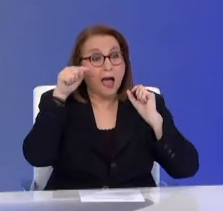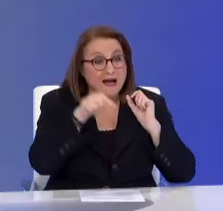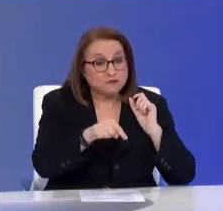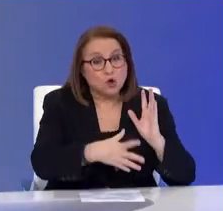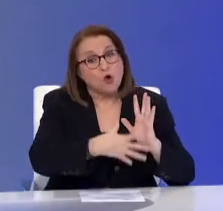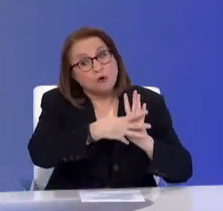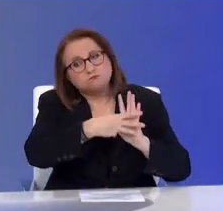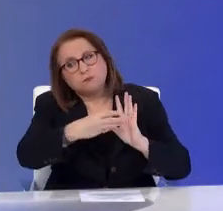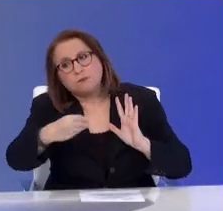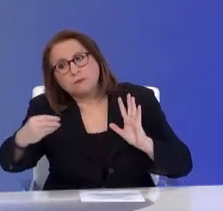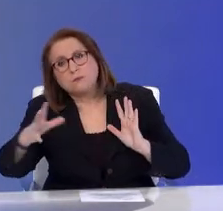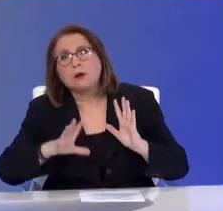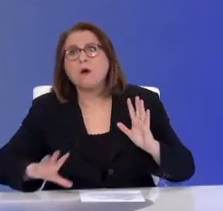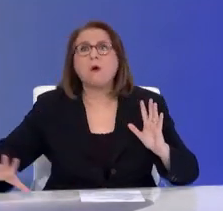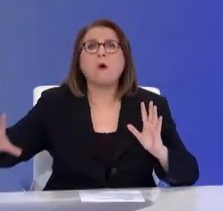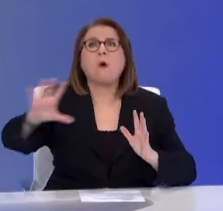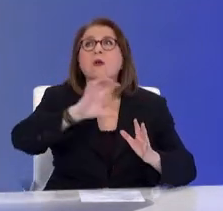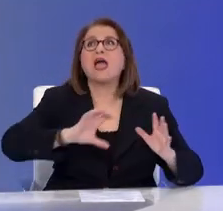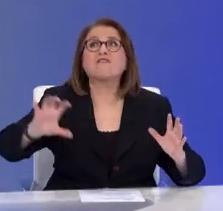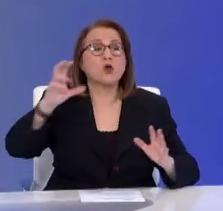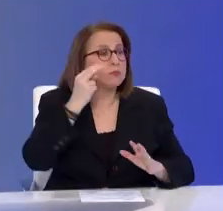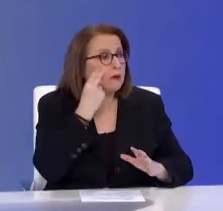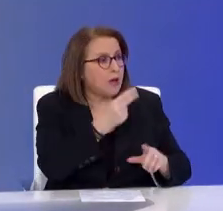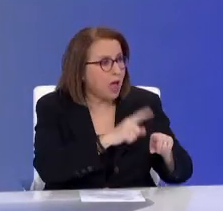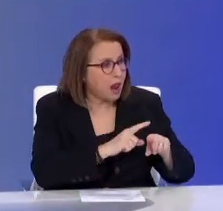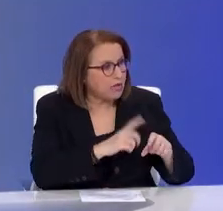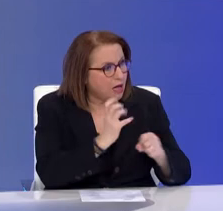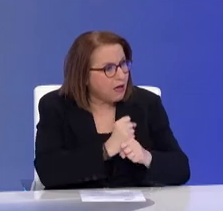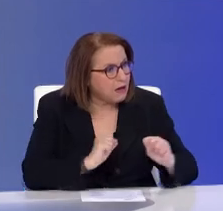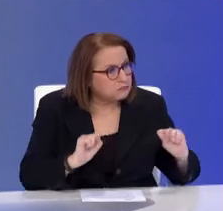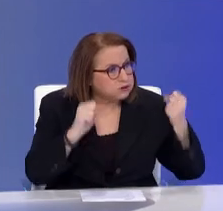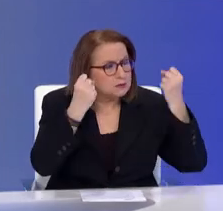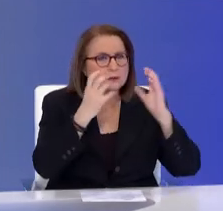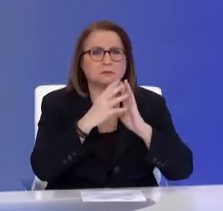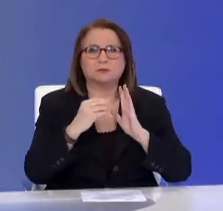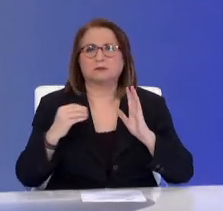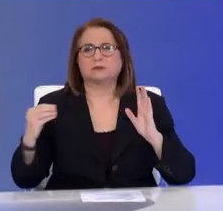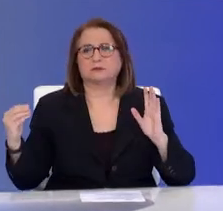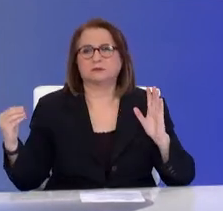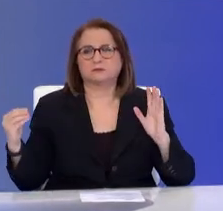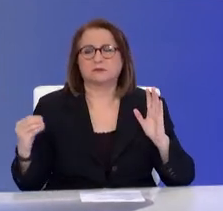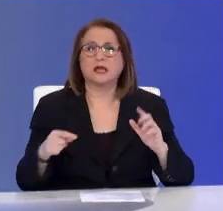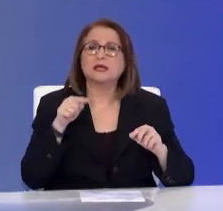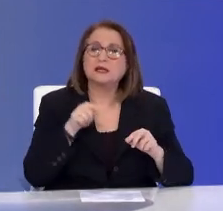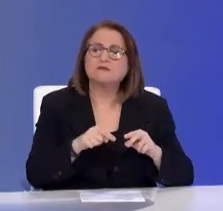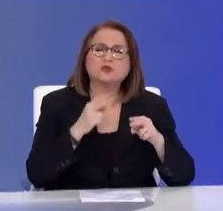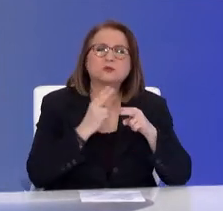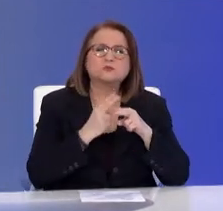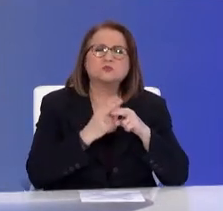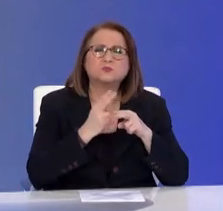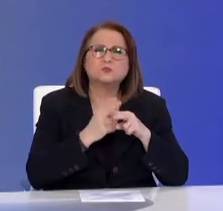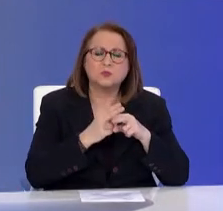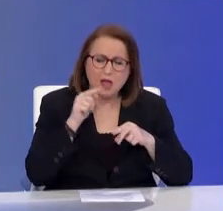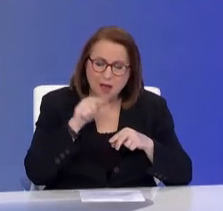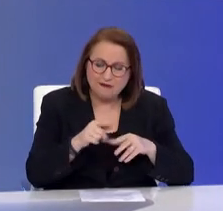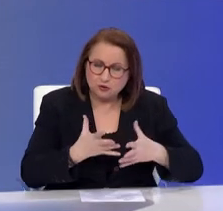ατμόσφαιρα, γεμάτη ενθουσιασμό, βρίσκονται οι απαρχές